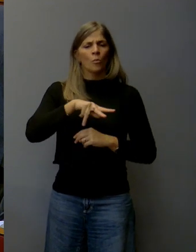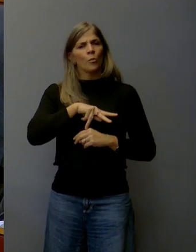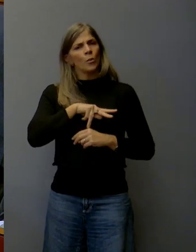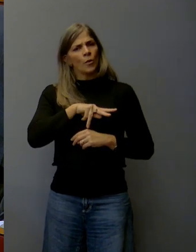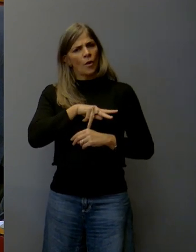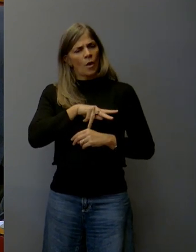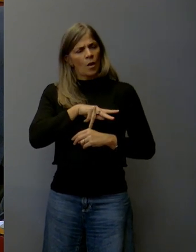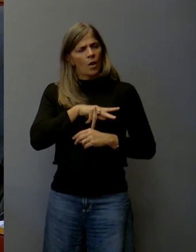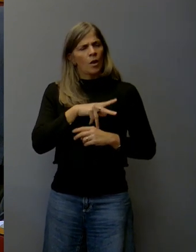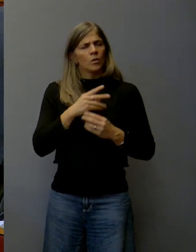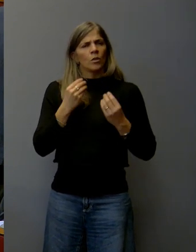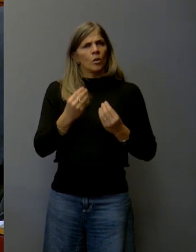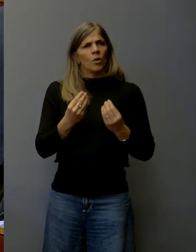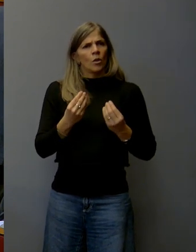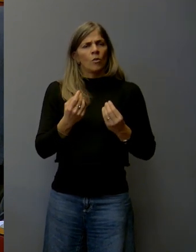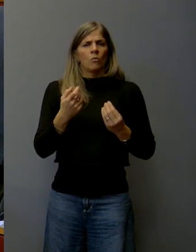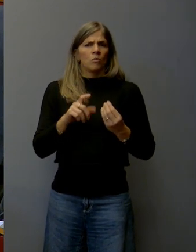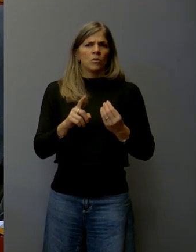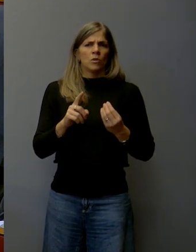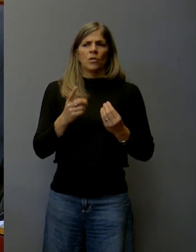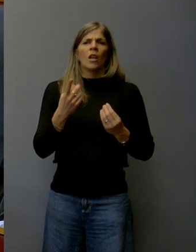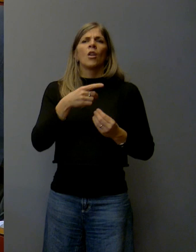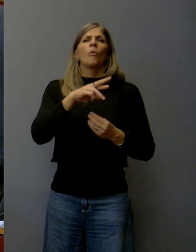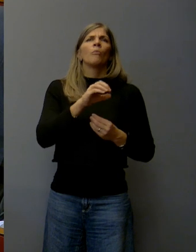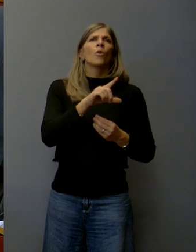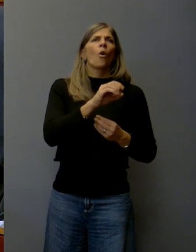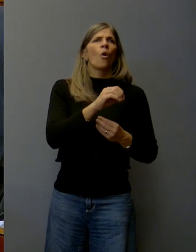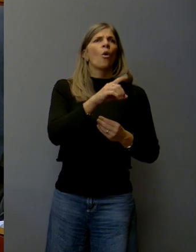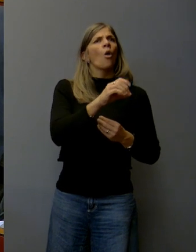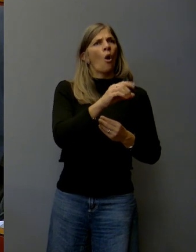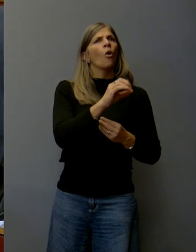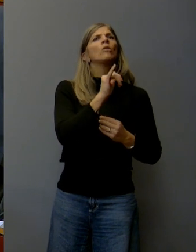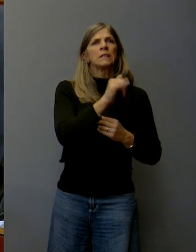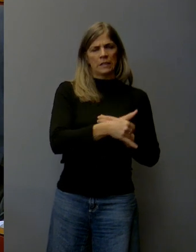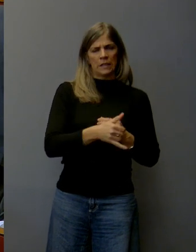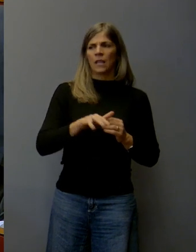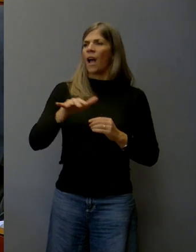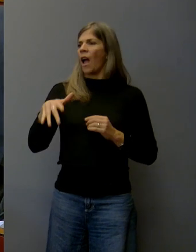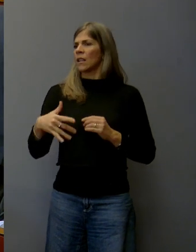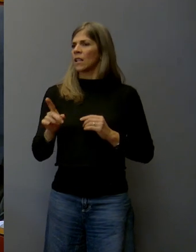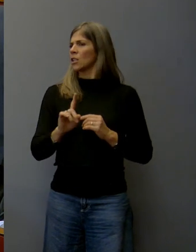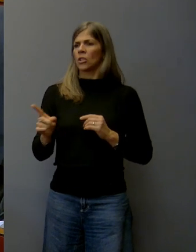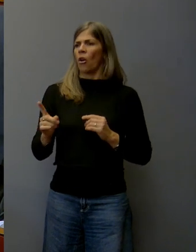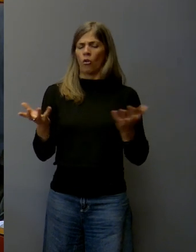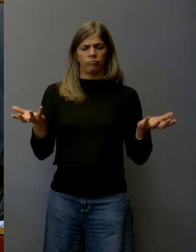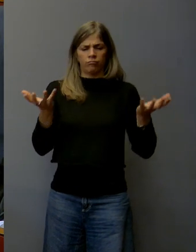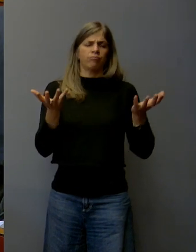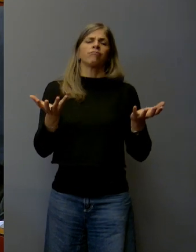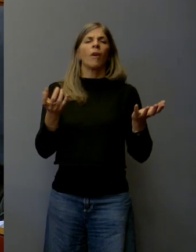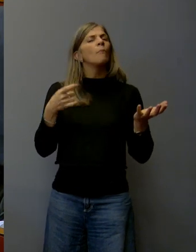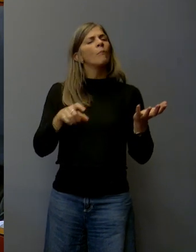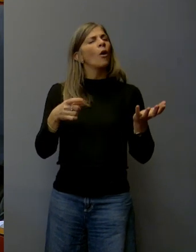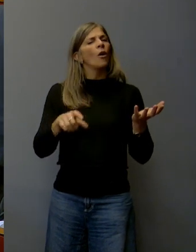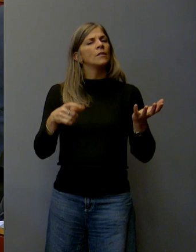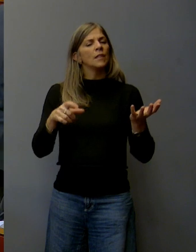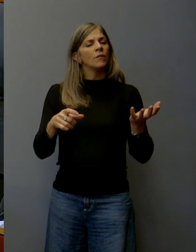che giustifichi il perché le Pro Loco si e gli altri no perché non c'è una forma di collaborazione anche con